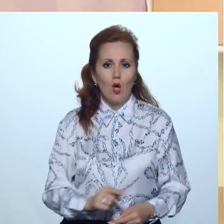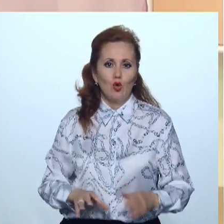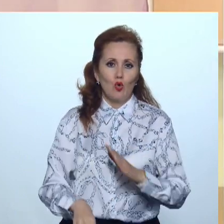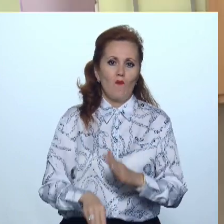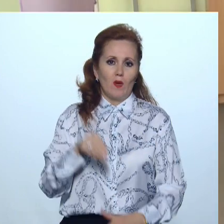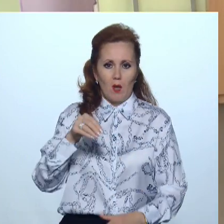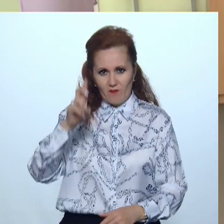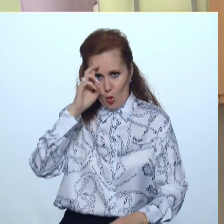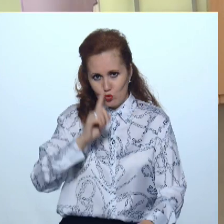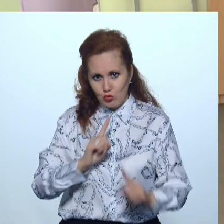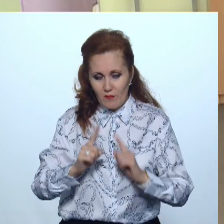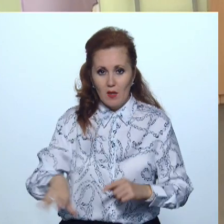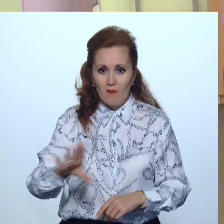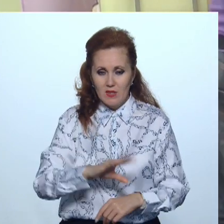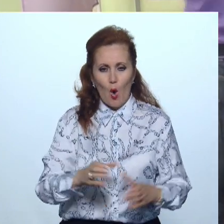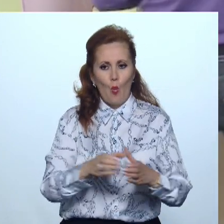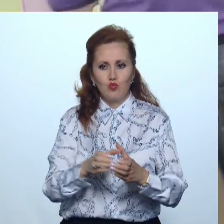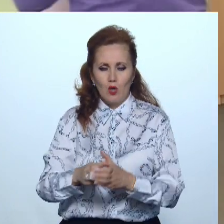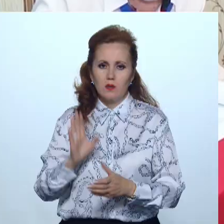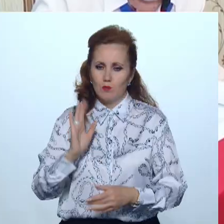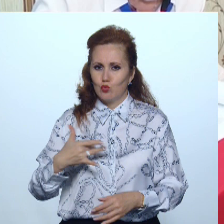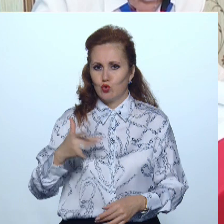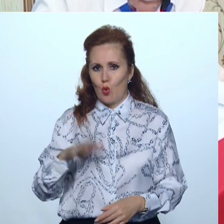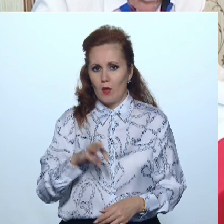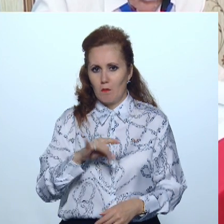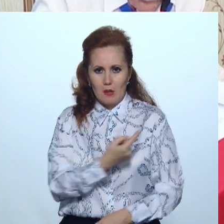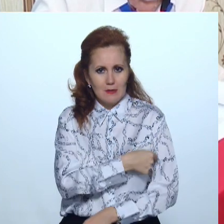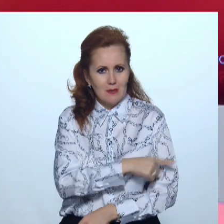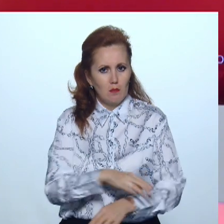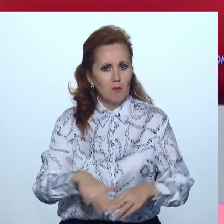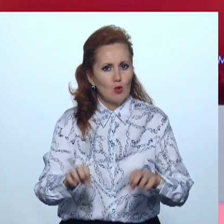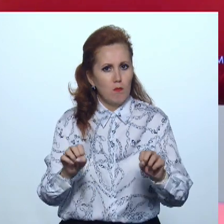Государственный совет. На всех участках будут строгие меры санитарной безопасности.